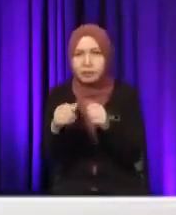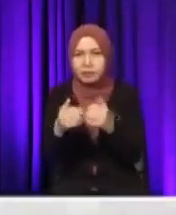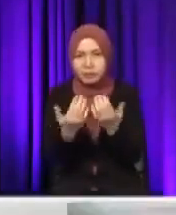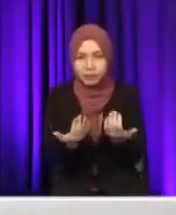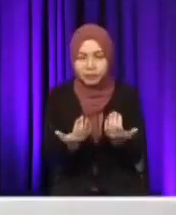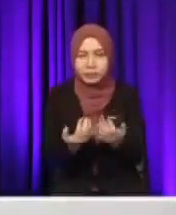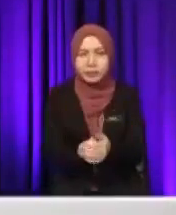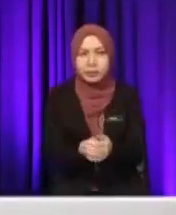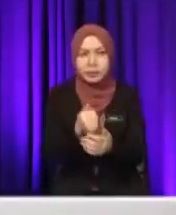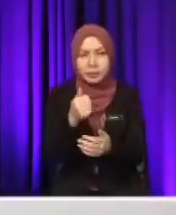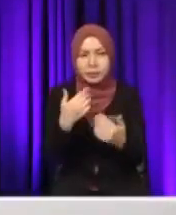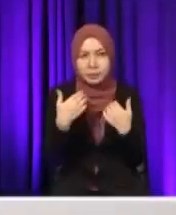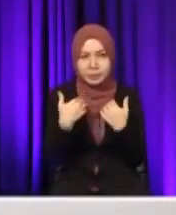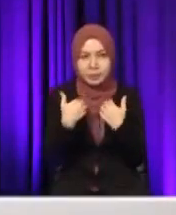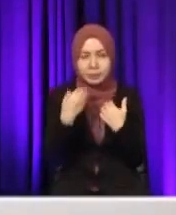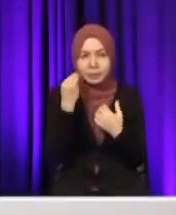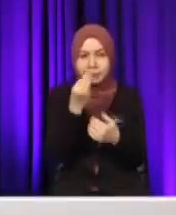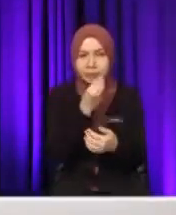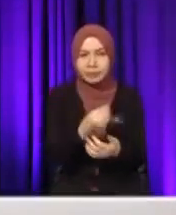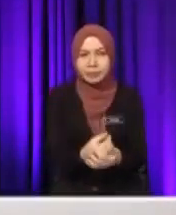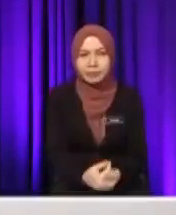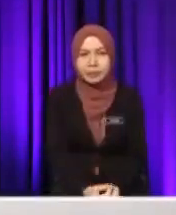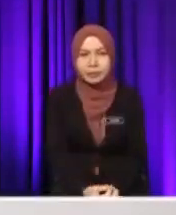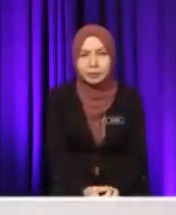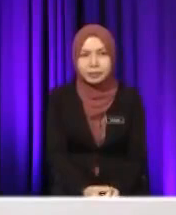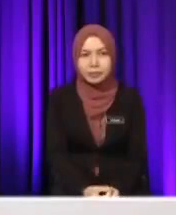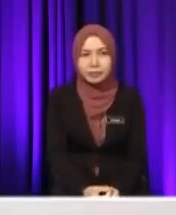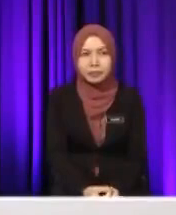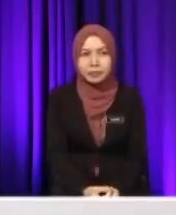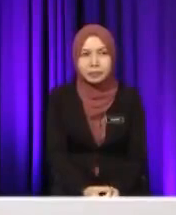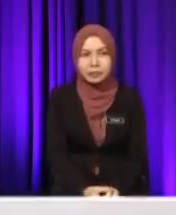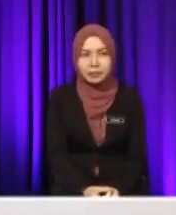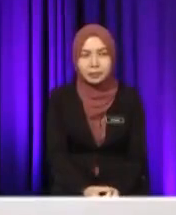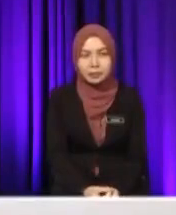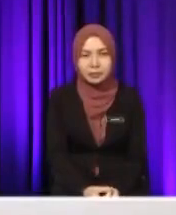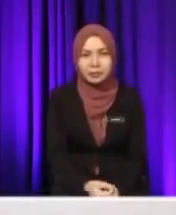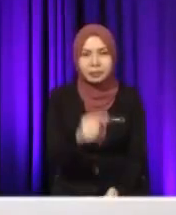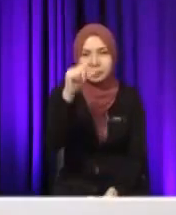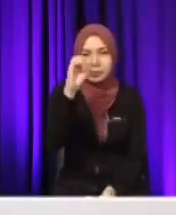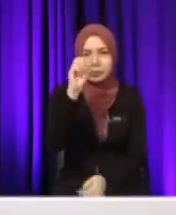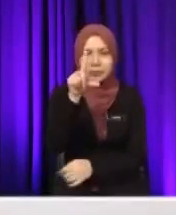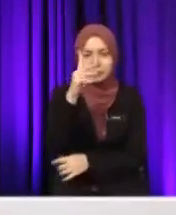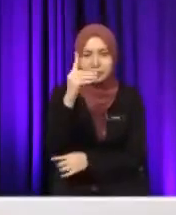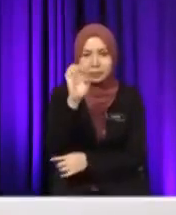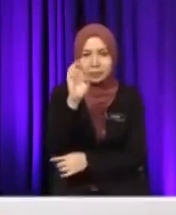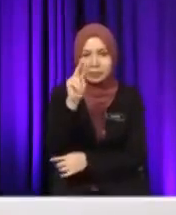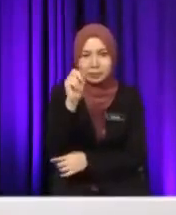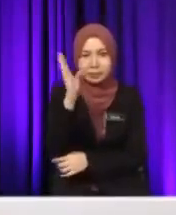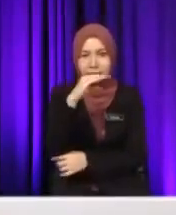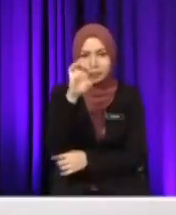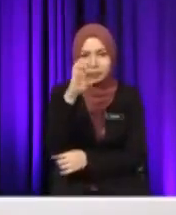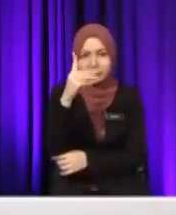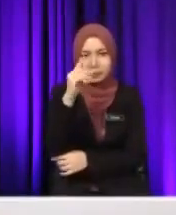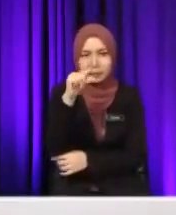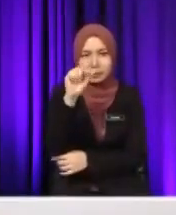bunga apa tadi? Golden Age Rose. Apa? Golden Age Rose. Golden Age Rose. Okey. Okey, dia buka dulu.